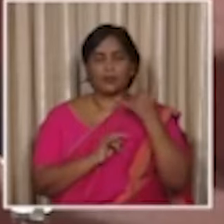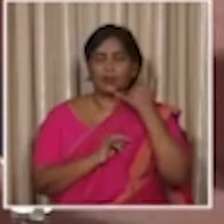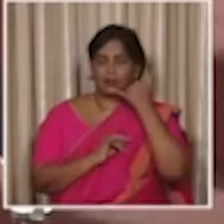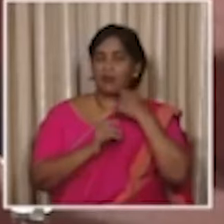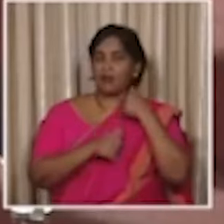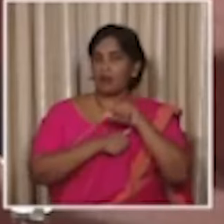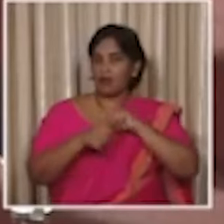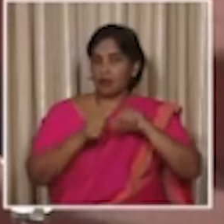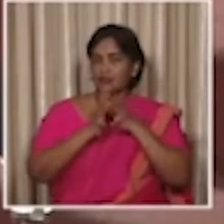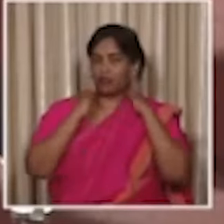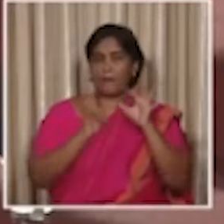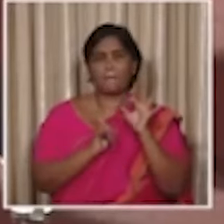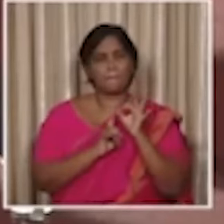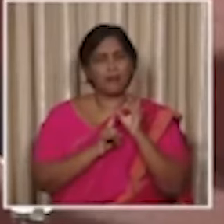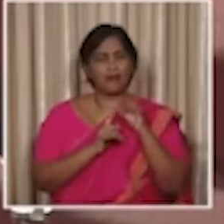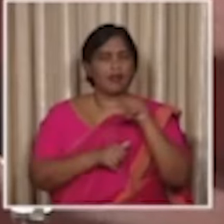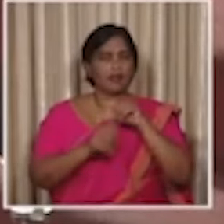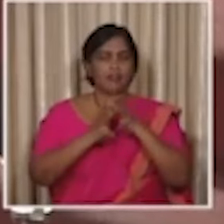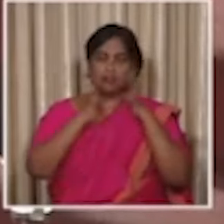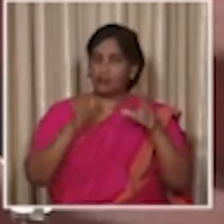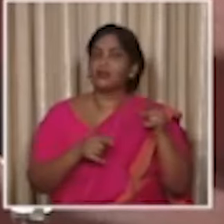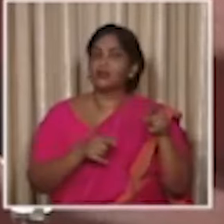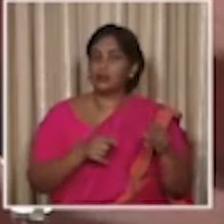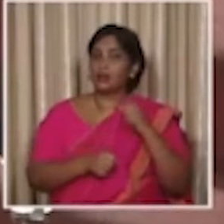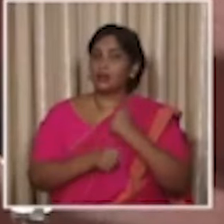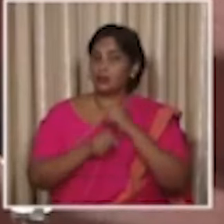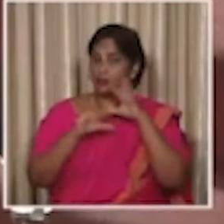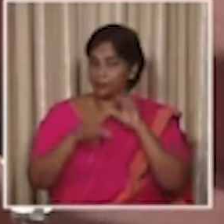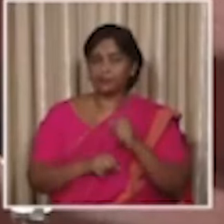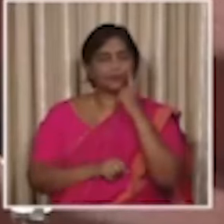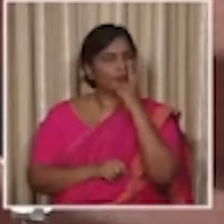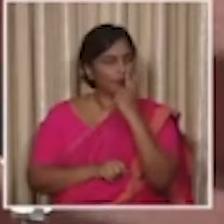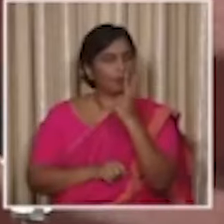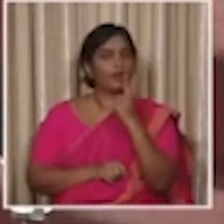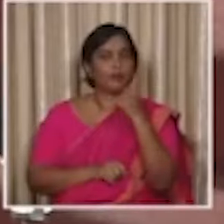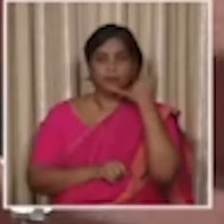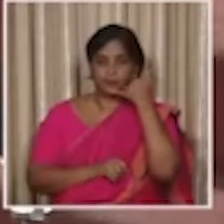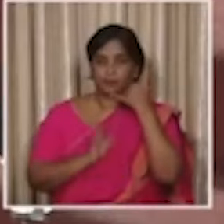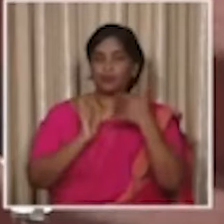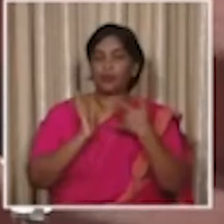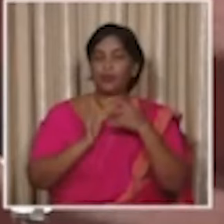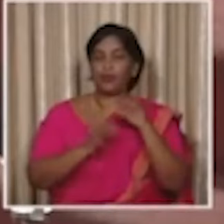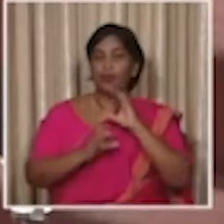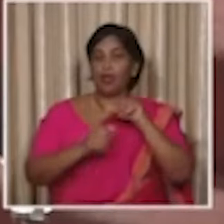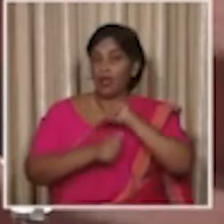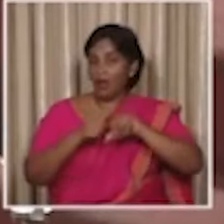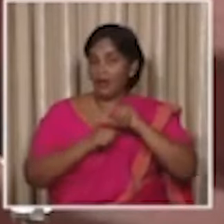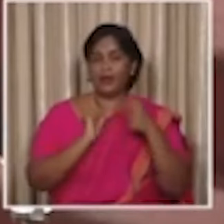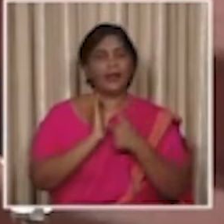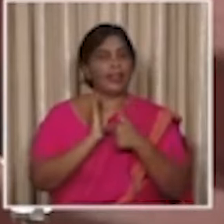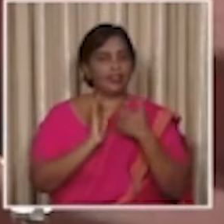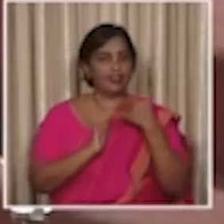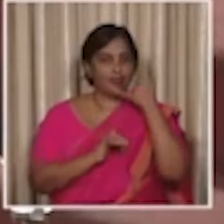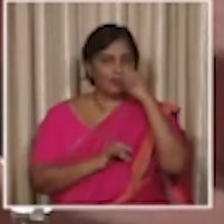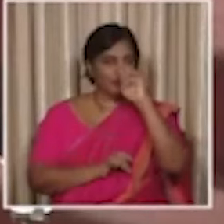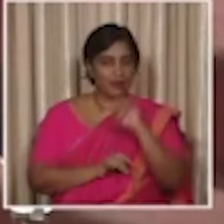आयतने विशाल प्रमाणयक् दैन लंका गणनावक् तियेनवा एतकोट रजे सतुव तियेन एकम टेलिकम्युनिकेशन आयतने टेलिकॉम आयतने रजे कोटस्